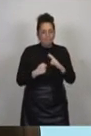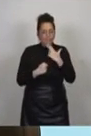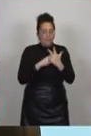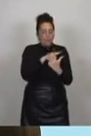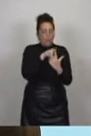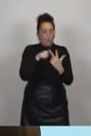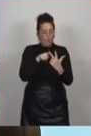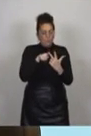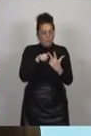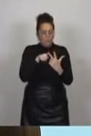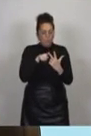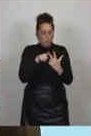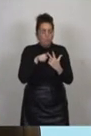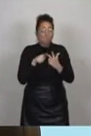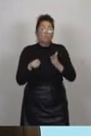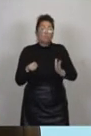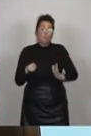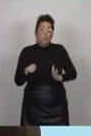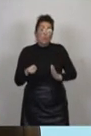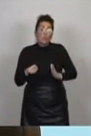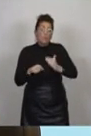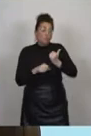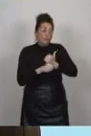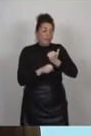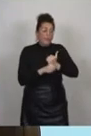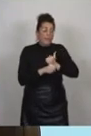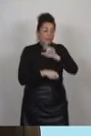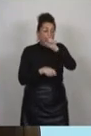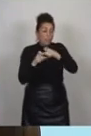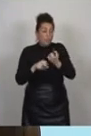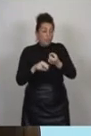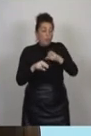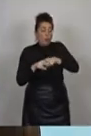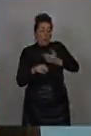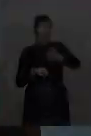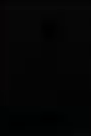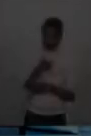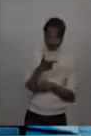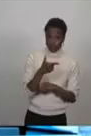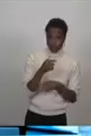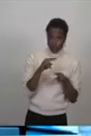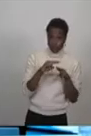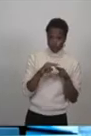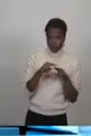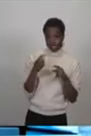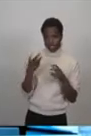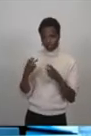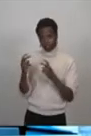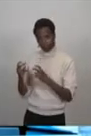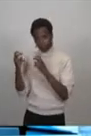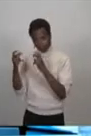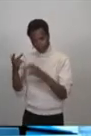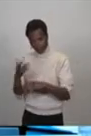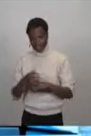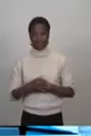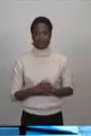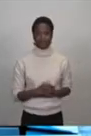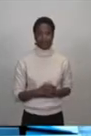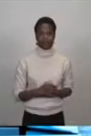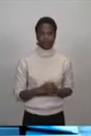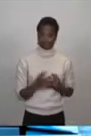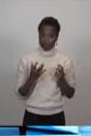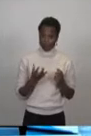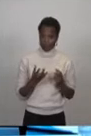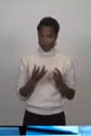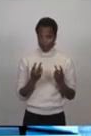décès chaque année imputables à des problèmes de mauvaise qualité de l'air extérieur. Nous souhaitons mettre les jardins à portée de toutes et